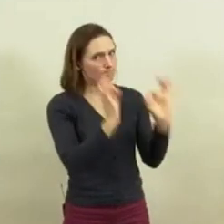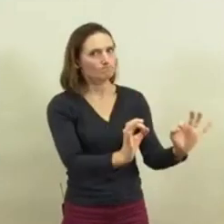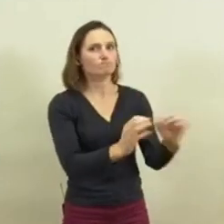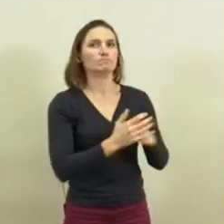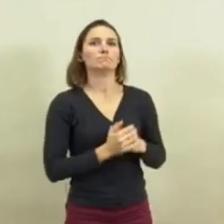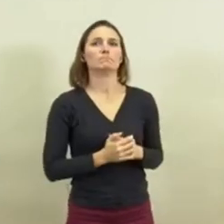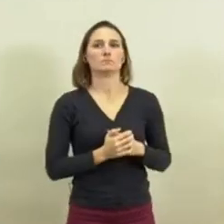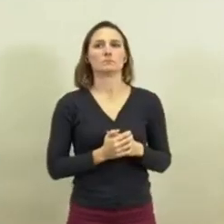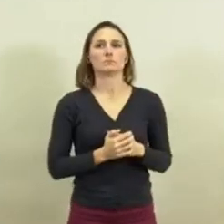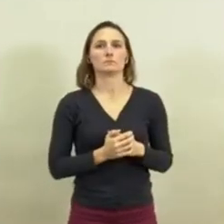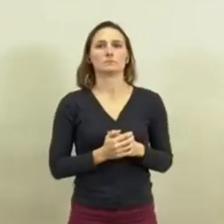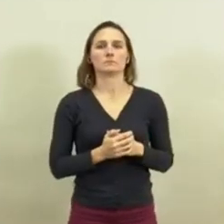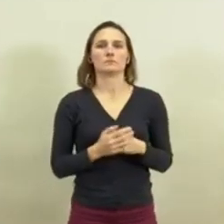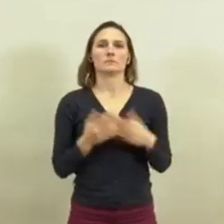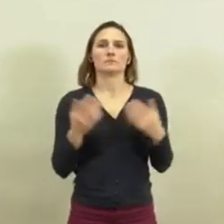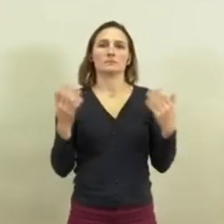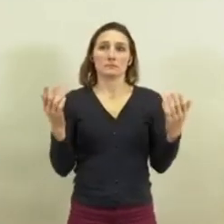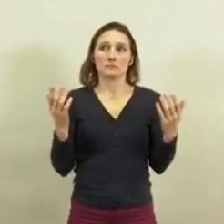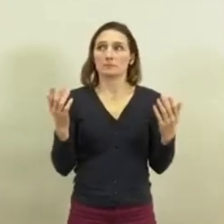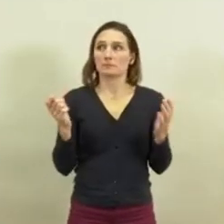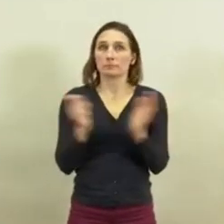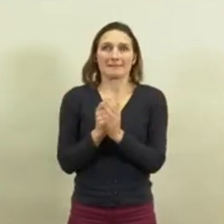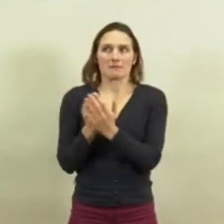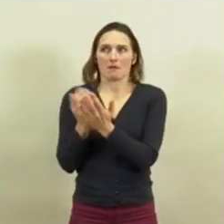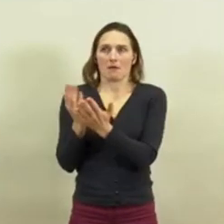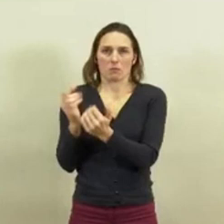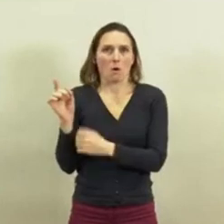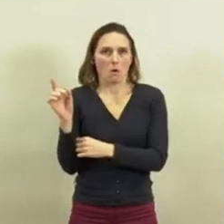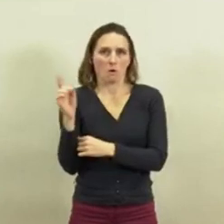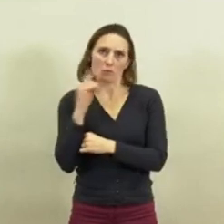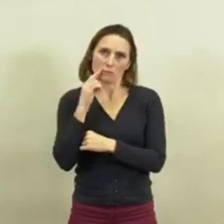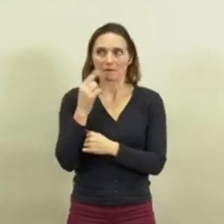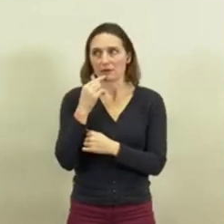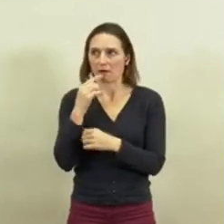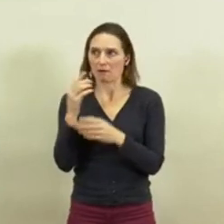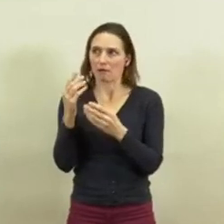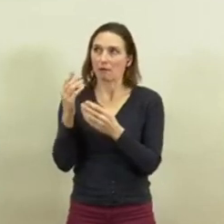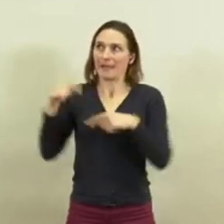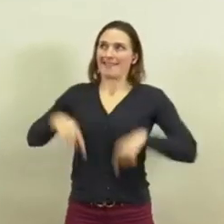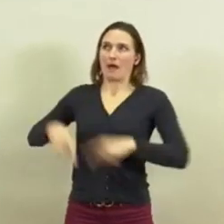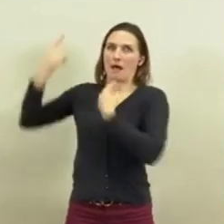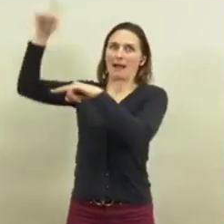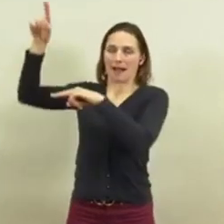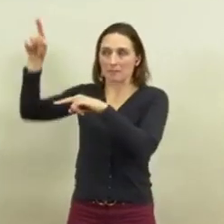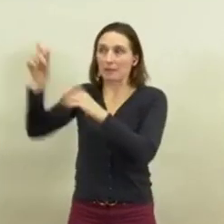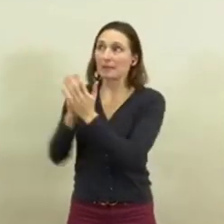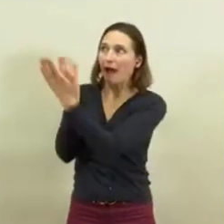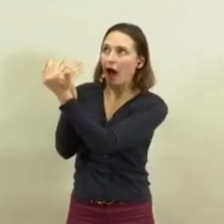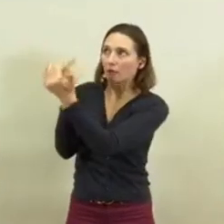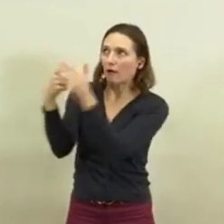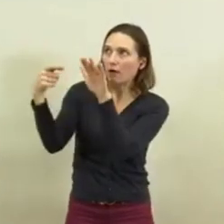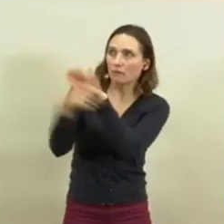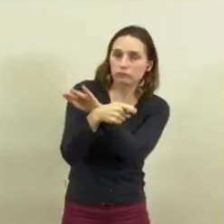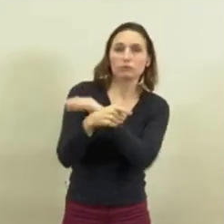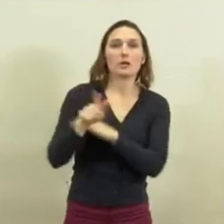de la fourniture en électricité. En attendant, on demande là la mise en place de mesures par l'État, mais en attendant ces mesures mises en place par l'État,